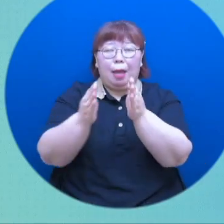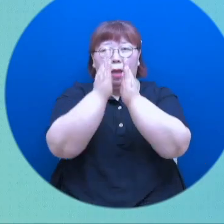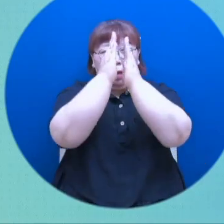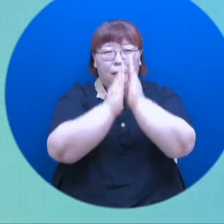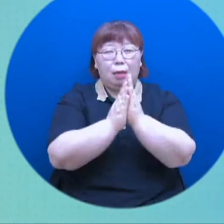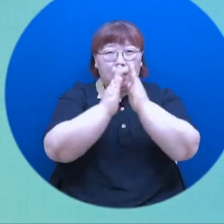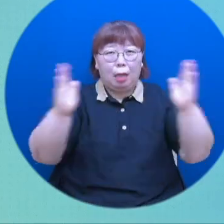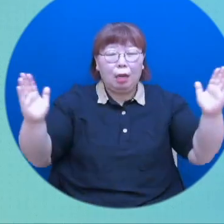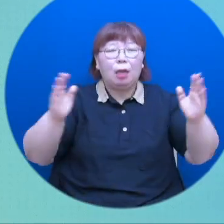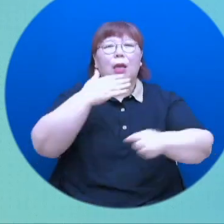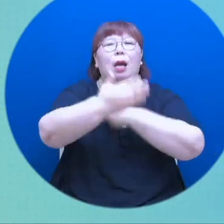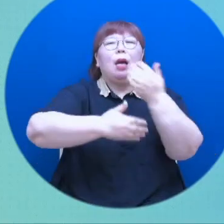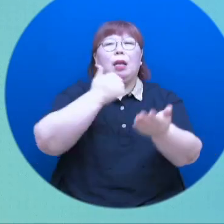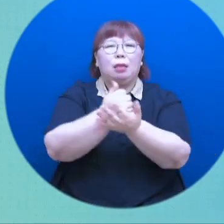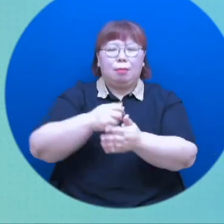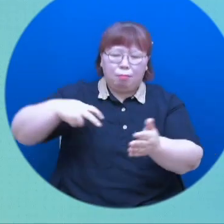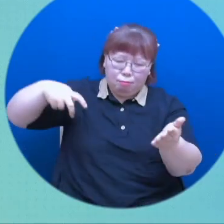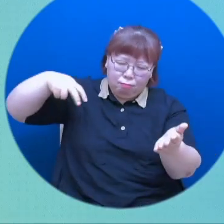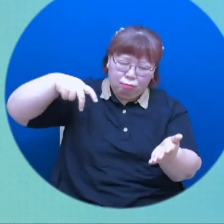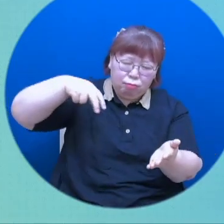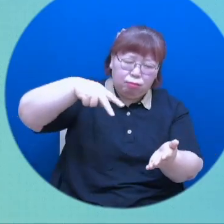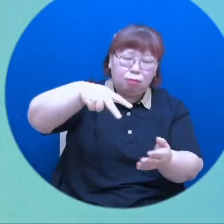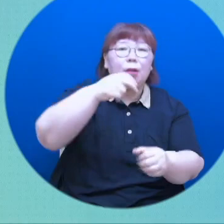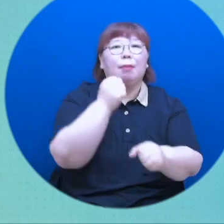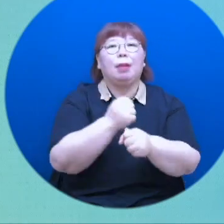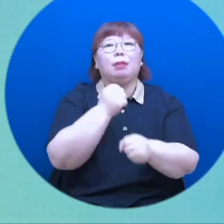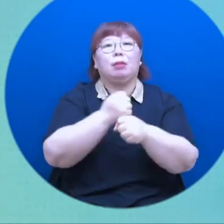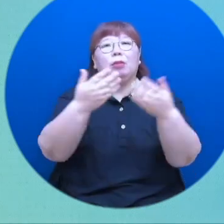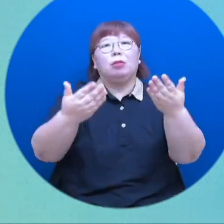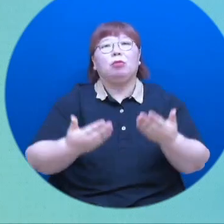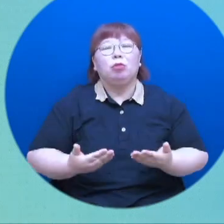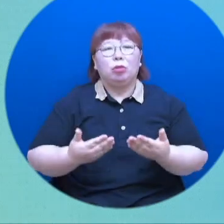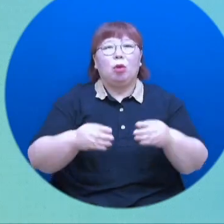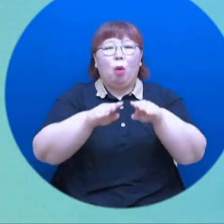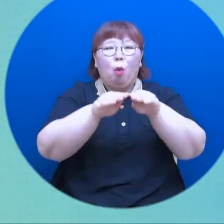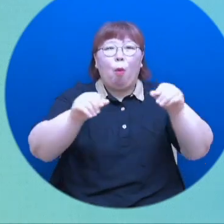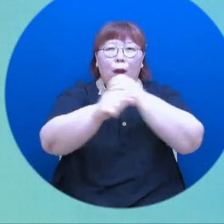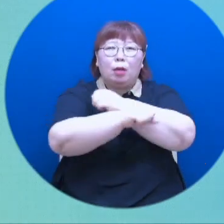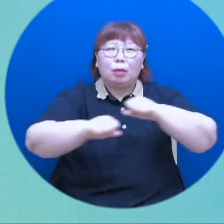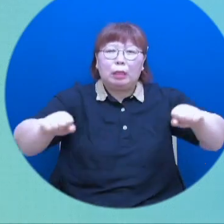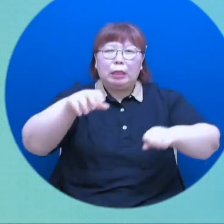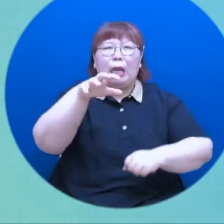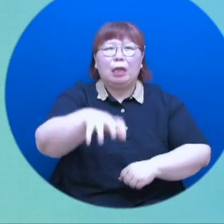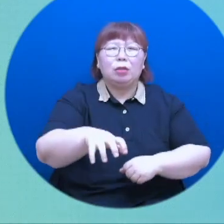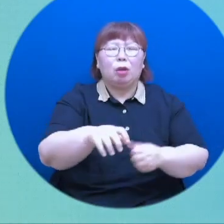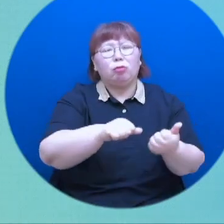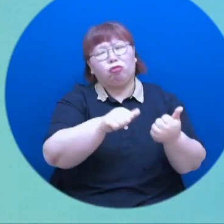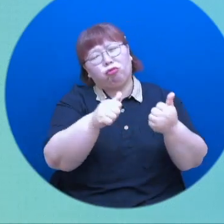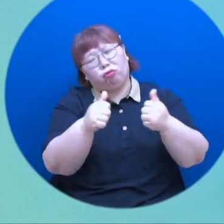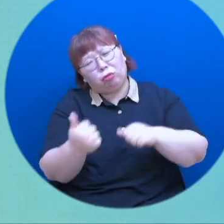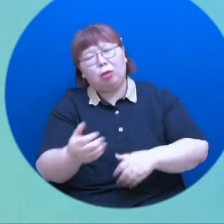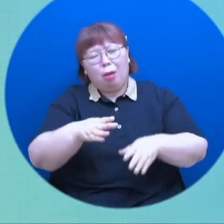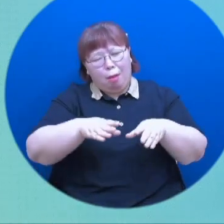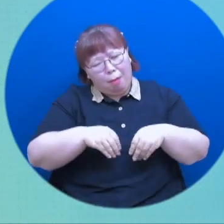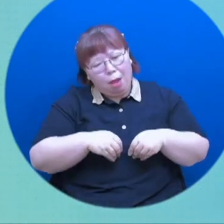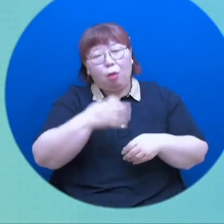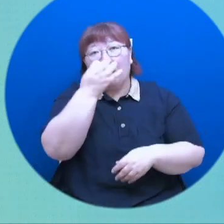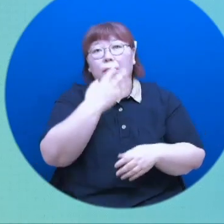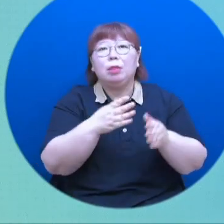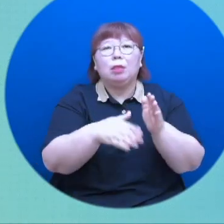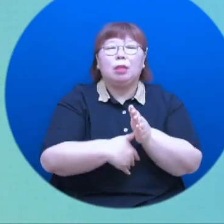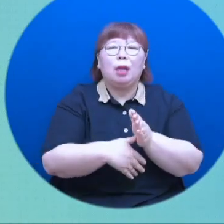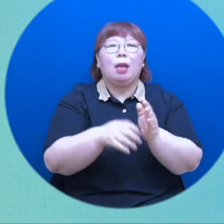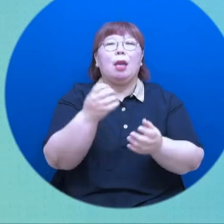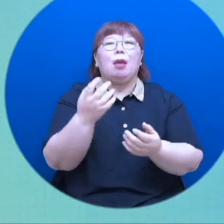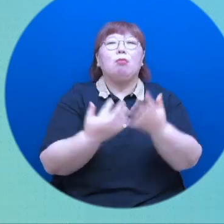하나님, 기적의 하나님이잖아요. 광야에 모두가 다 죽어야 할 그 상황에 구름기둥, 불기둥을 보내서